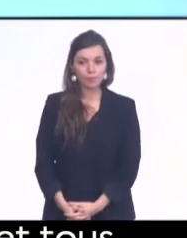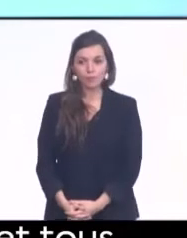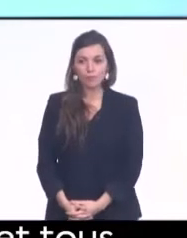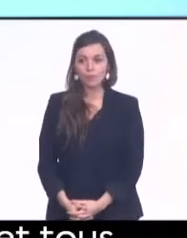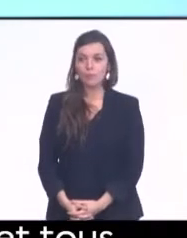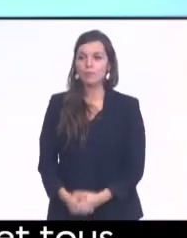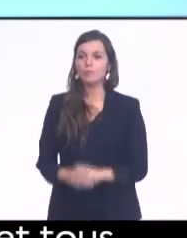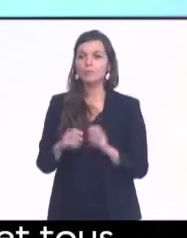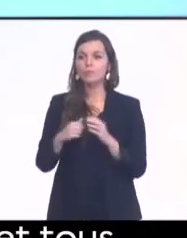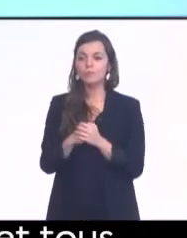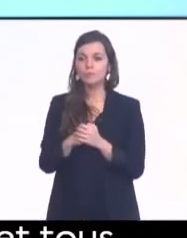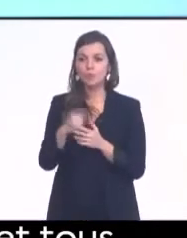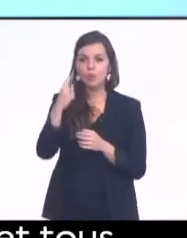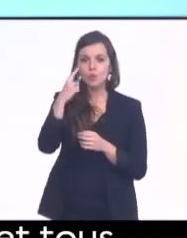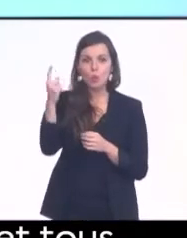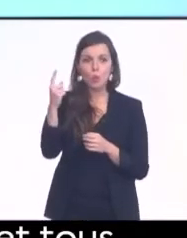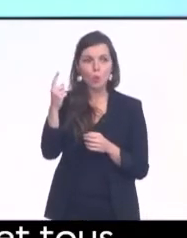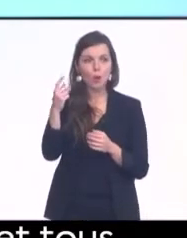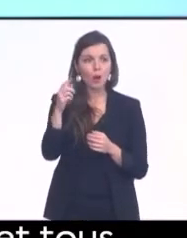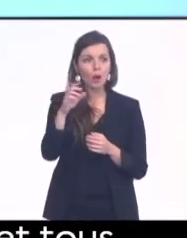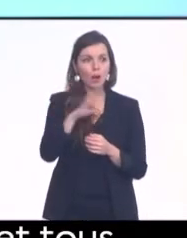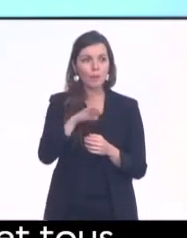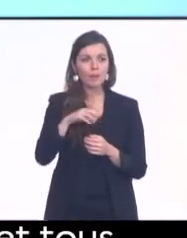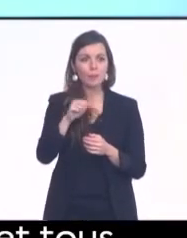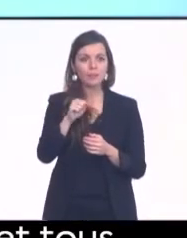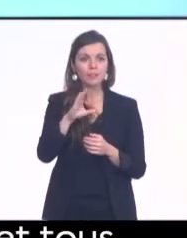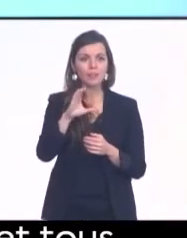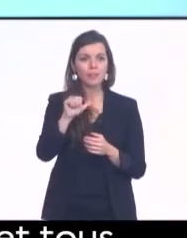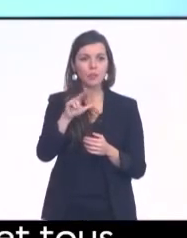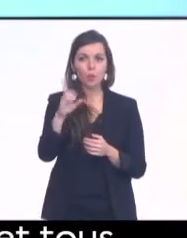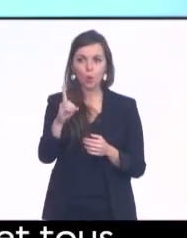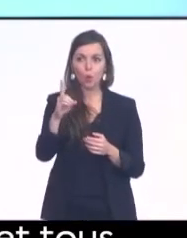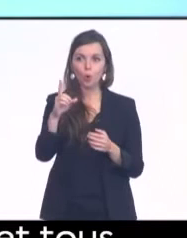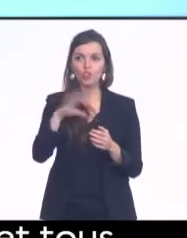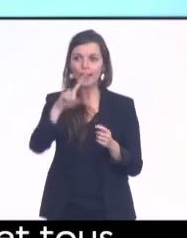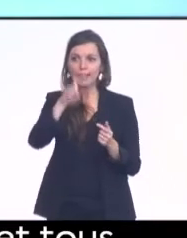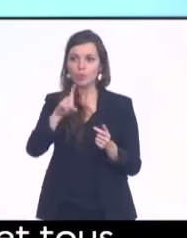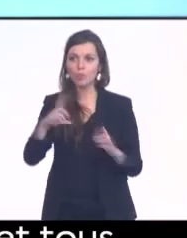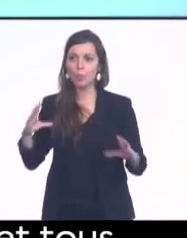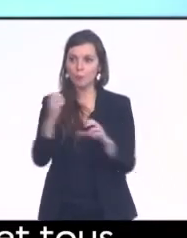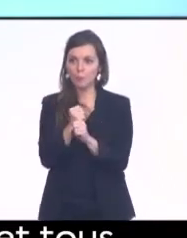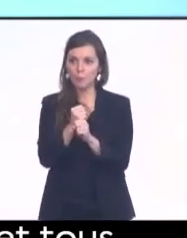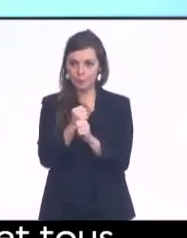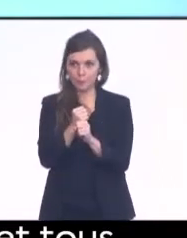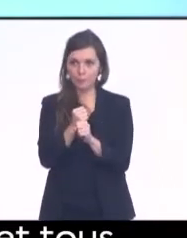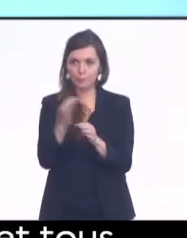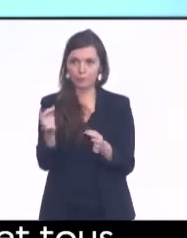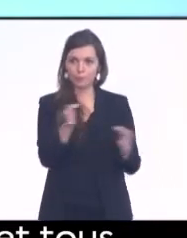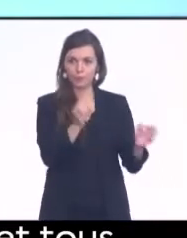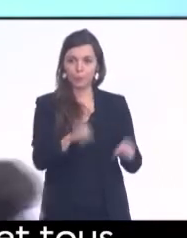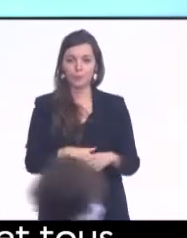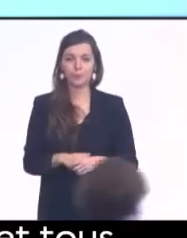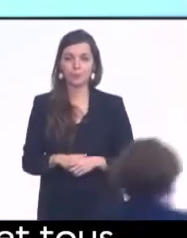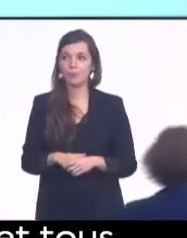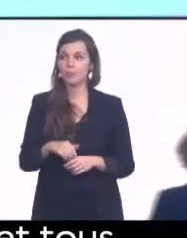Je crois que c'est Emmanuel Del Secco qui regroupe l'ensemble des questions pour ses collègues. Ouais.